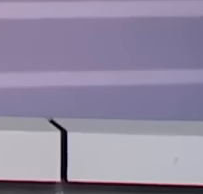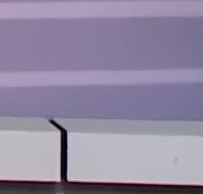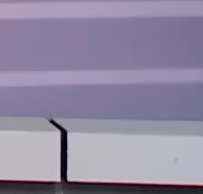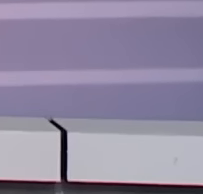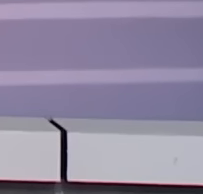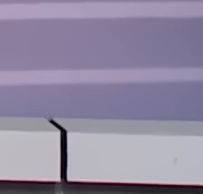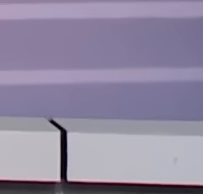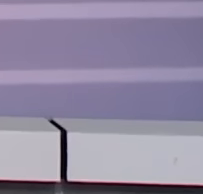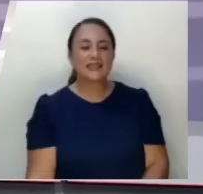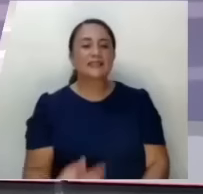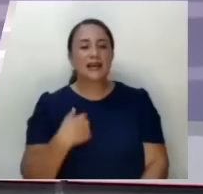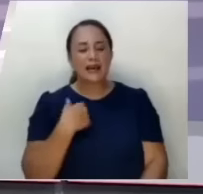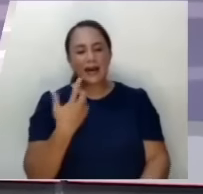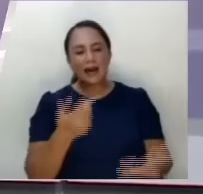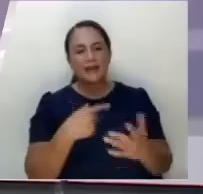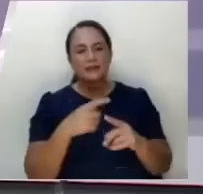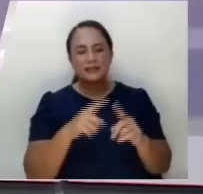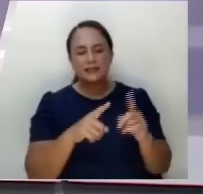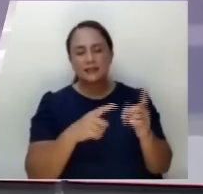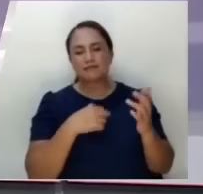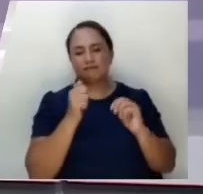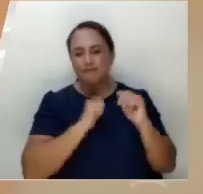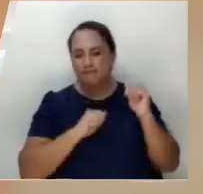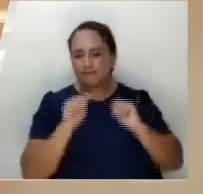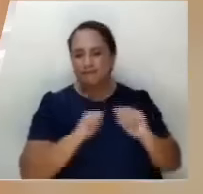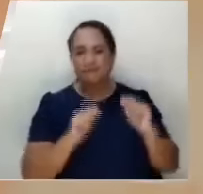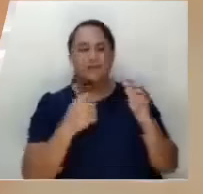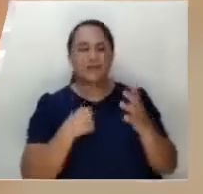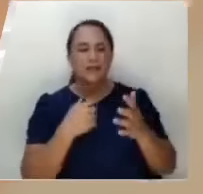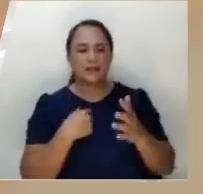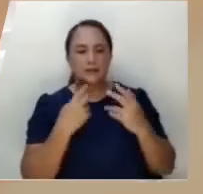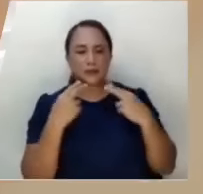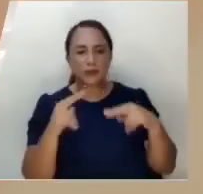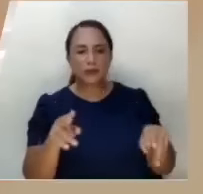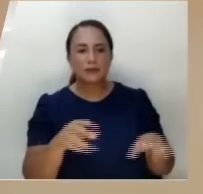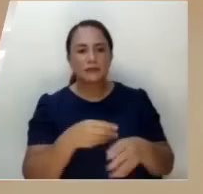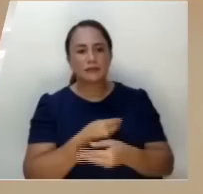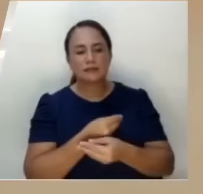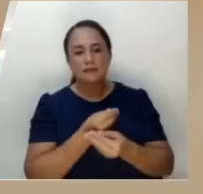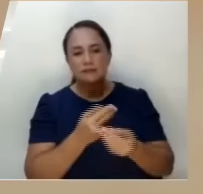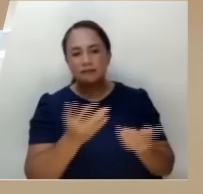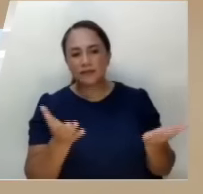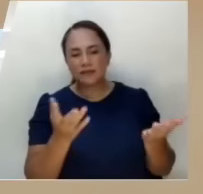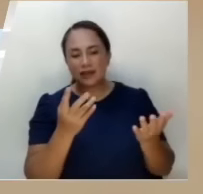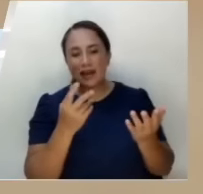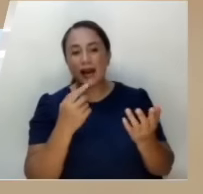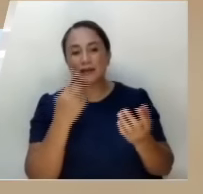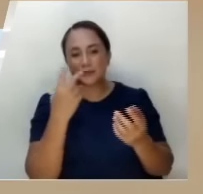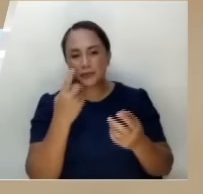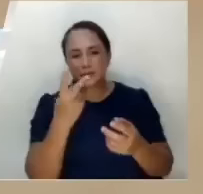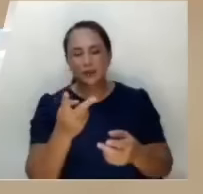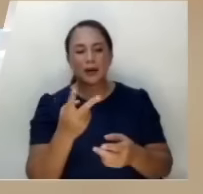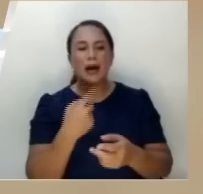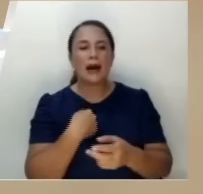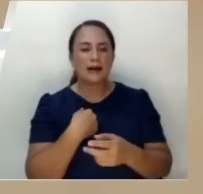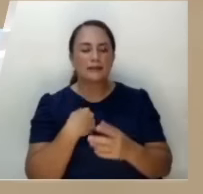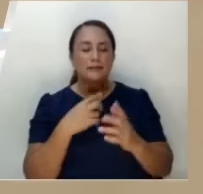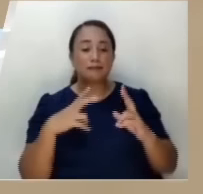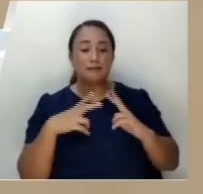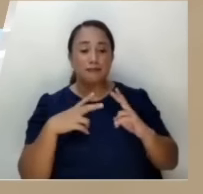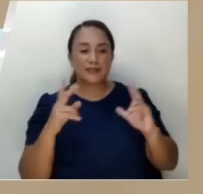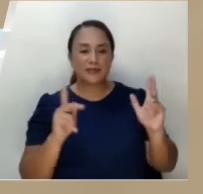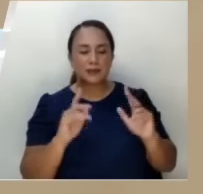Narito naman po ang ilang showbiz news. Giving at slaying ang ilang kapuso celebrities habang nakabakasyon. Sexy in White